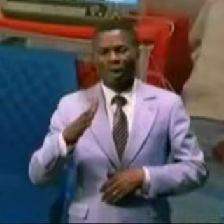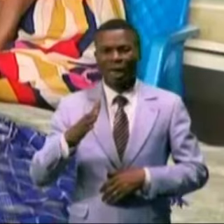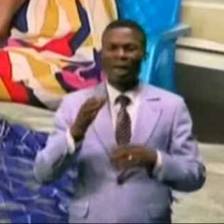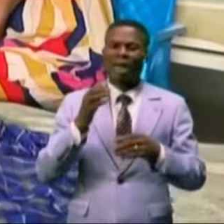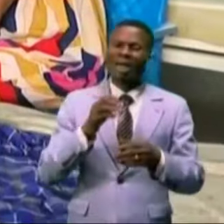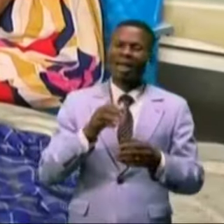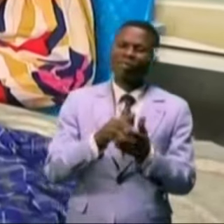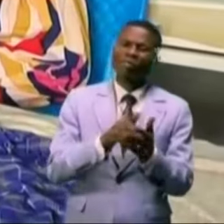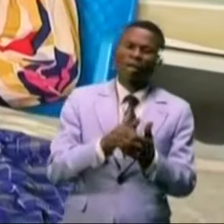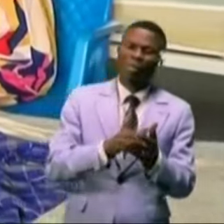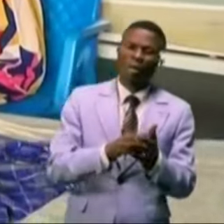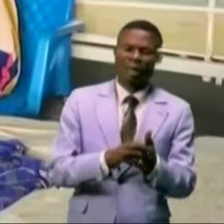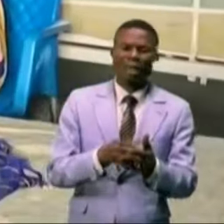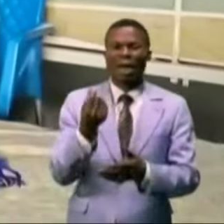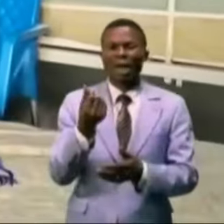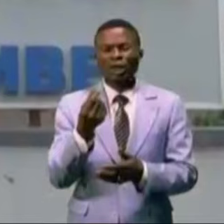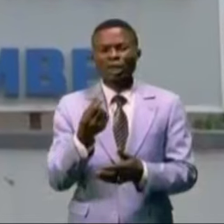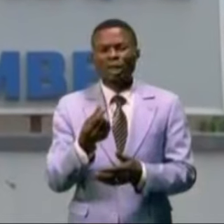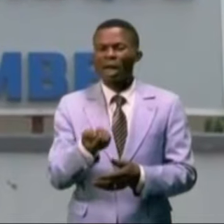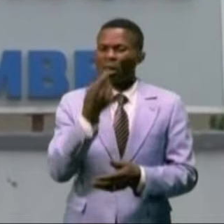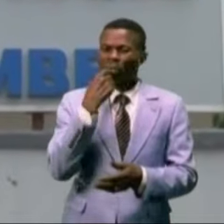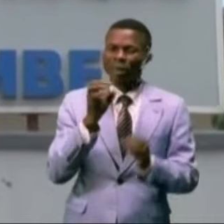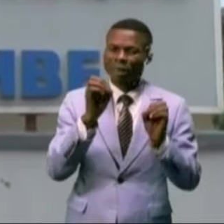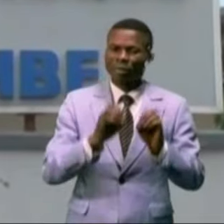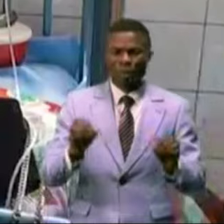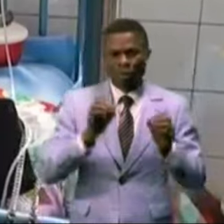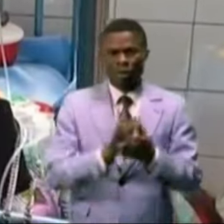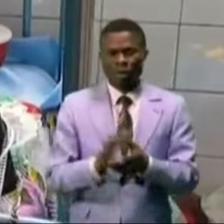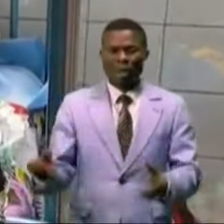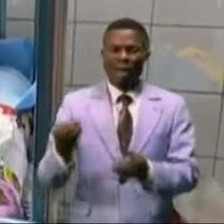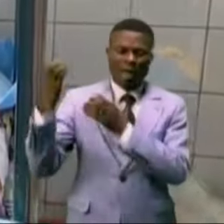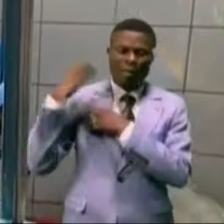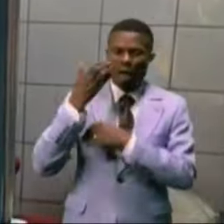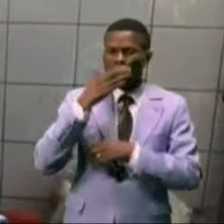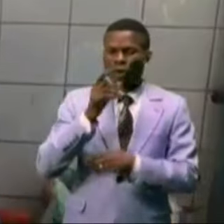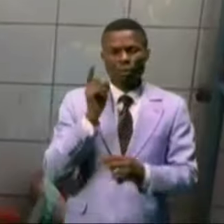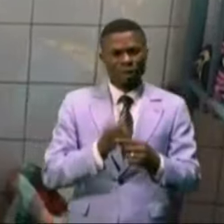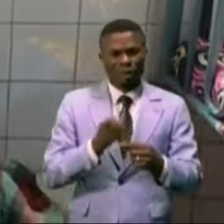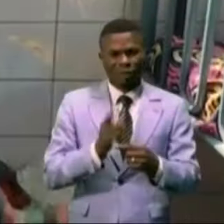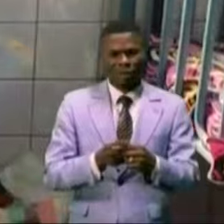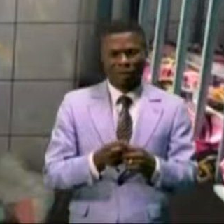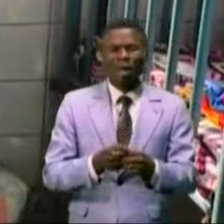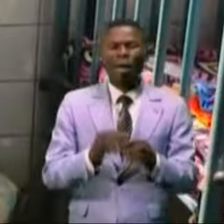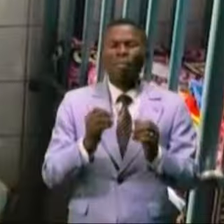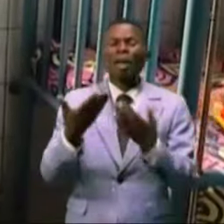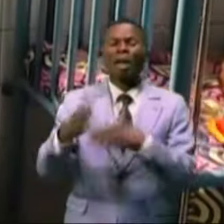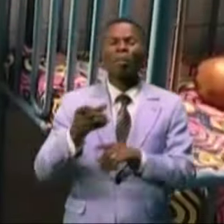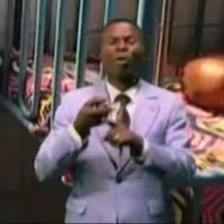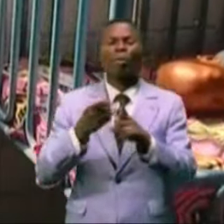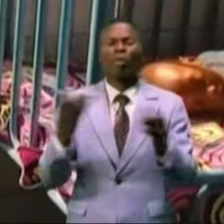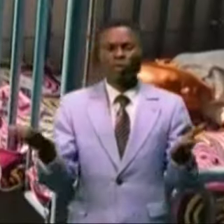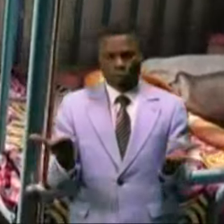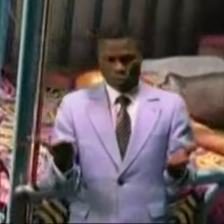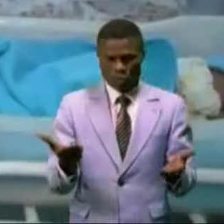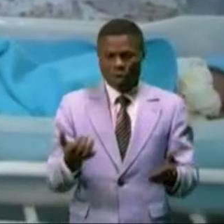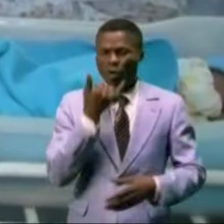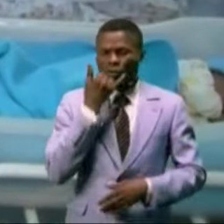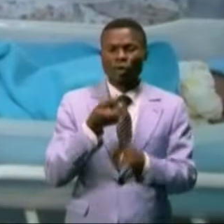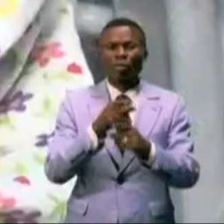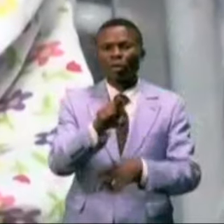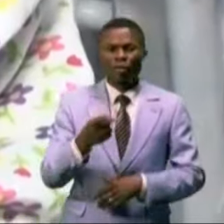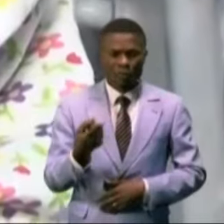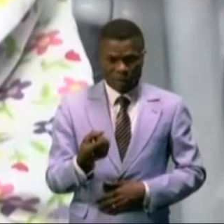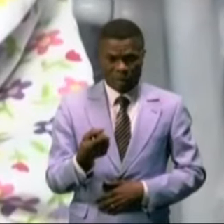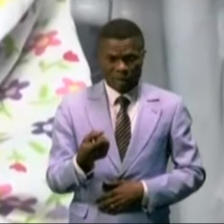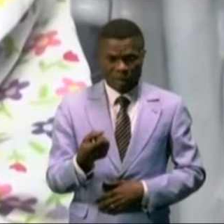de la population? Est-ce l'insuffisance de la prise en charge? À quel niveau peut-on situer les responsabilités? Autant